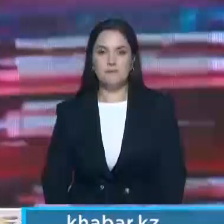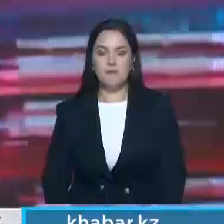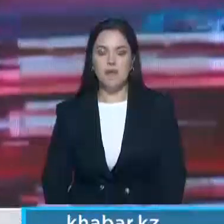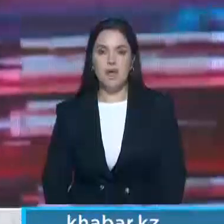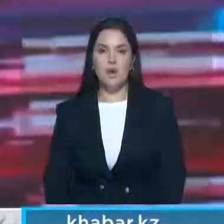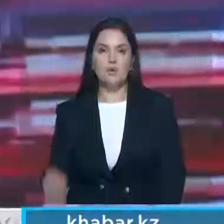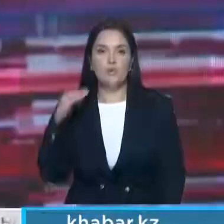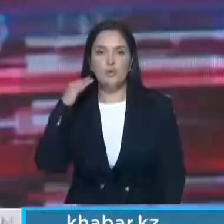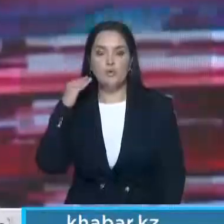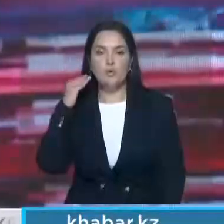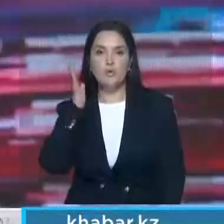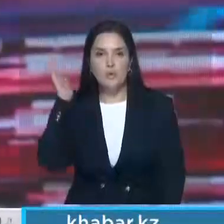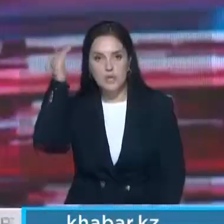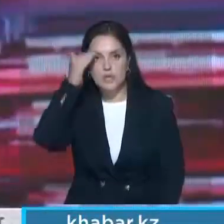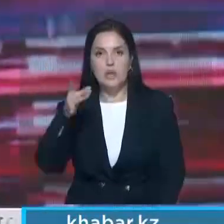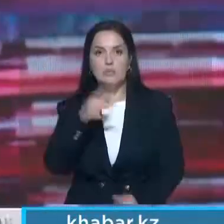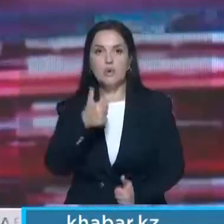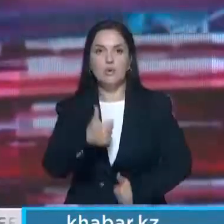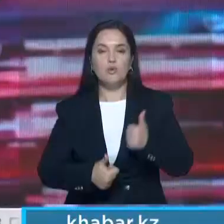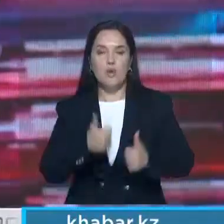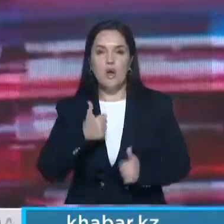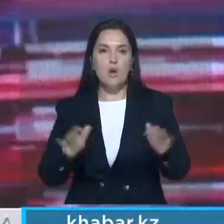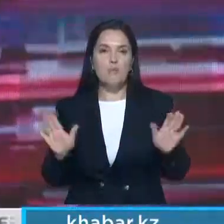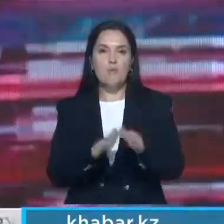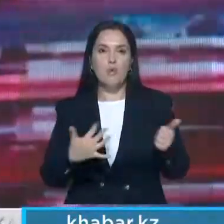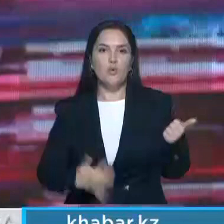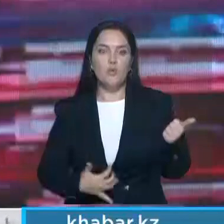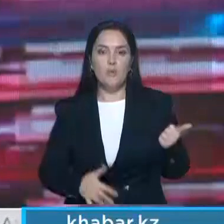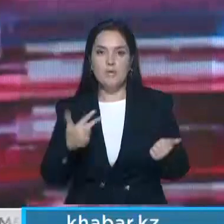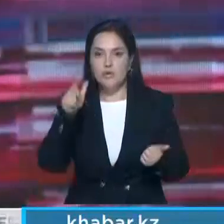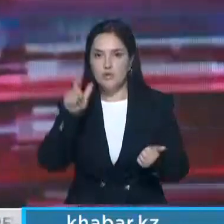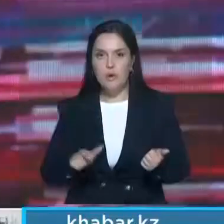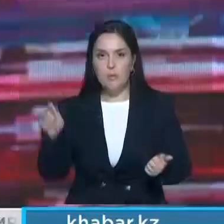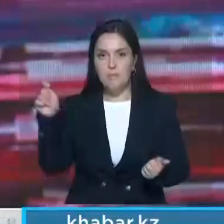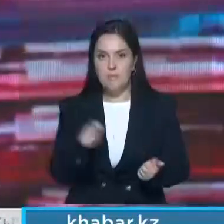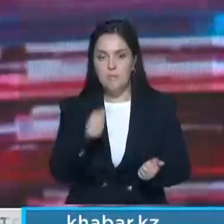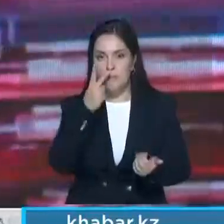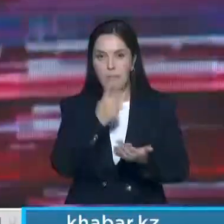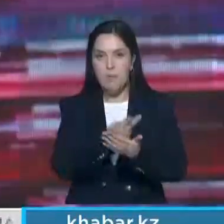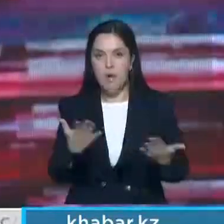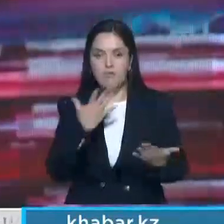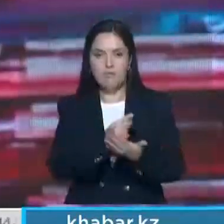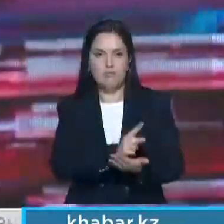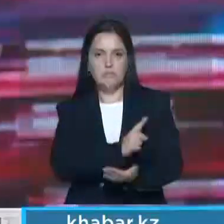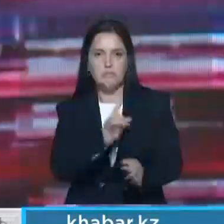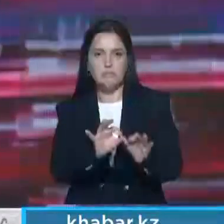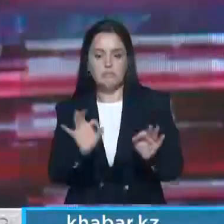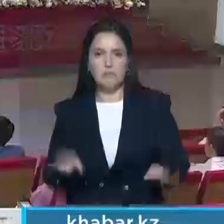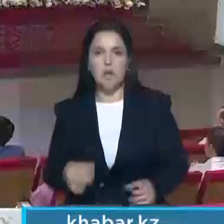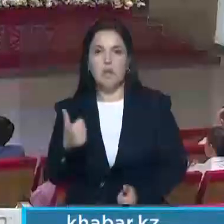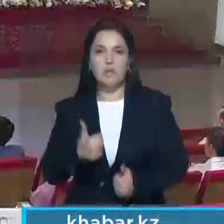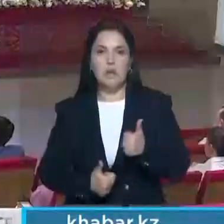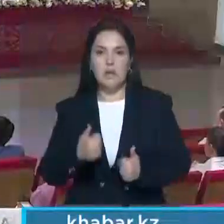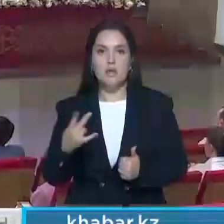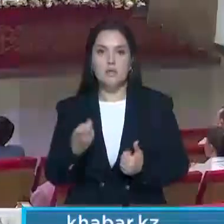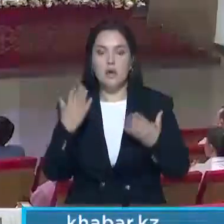в Туркестане проходит Республиканский конкурс Ф 30 талантливых исполнителей приехали чтобы продемонстрировать мастерство состязание приурочили